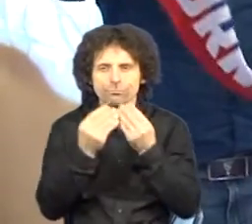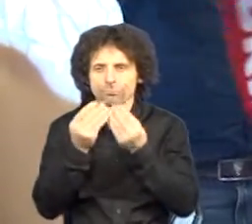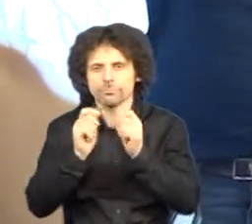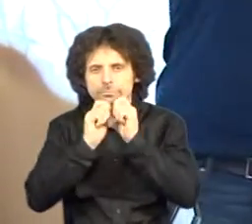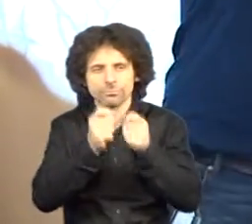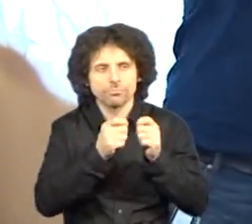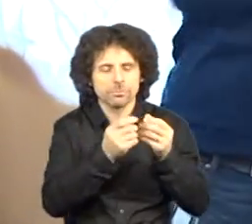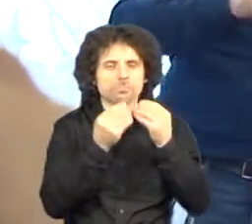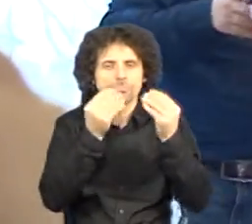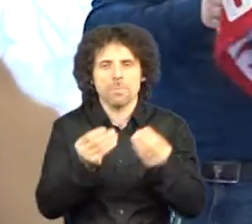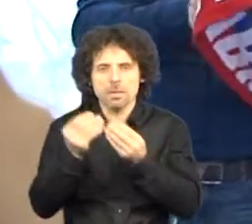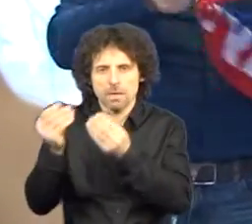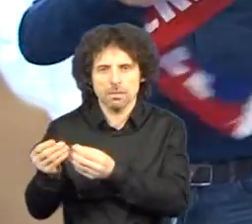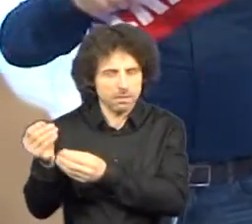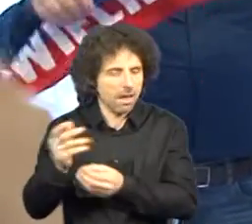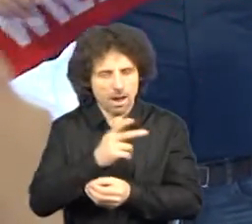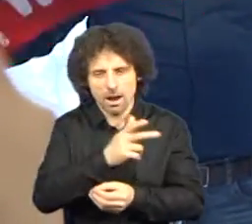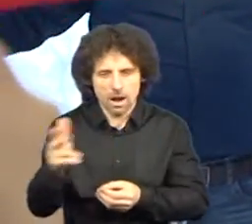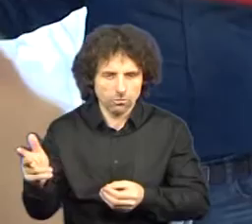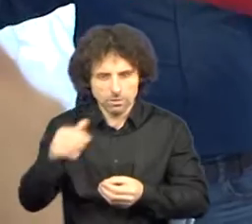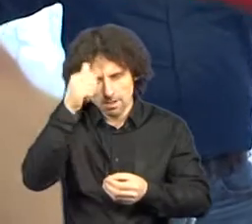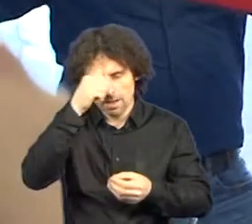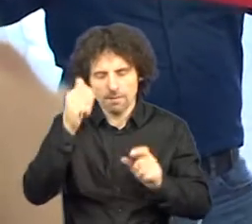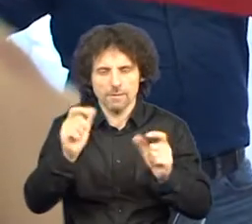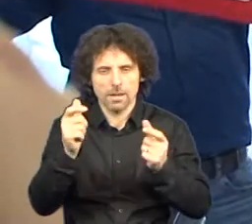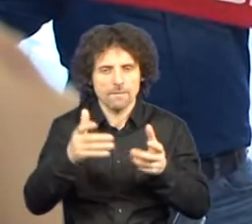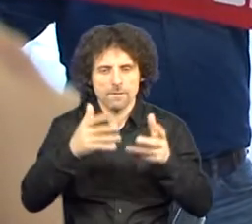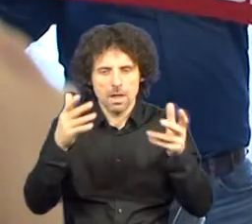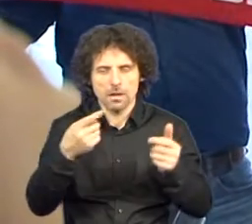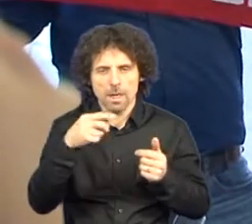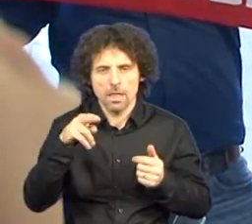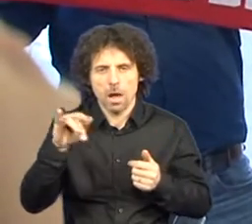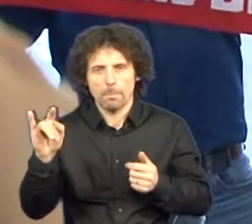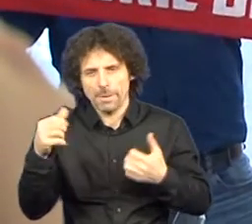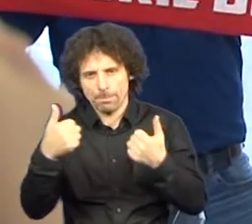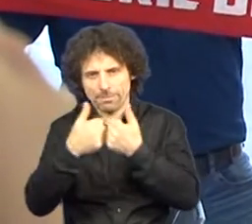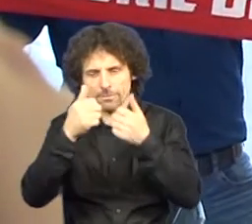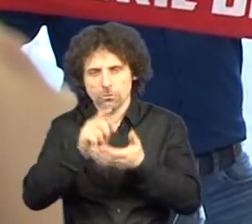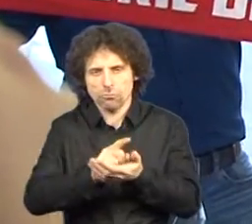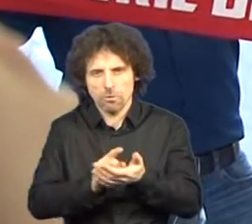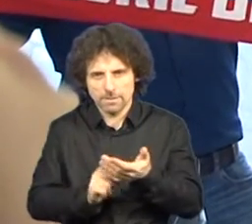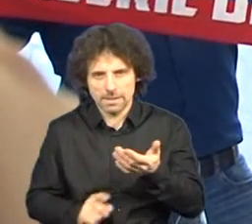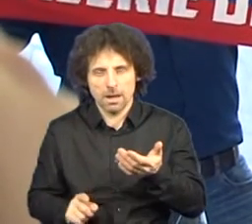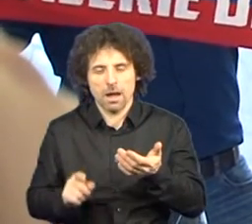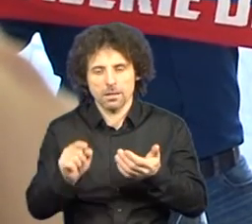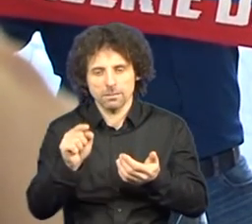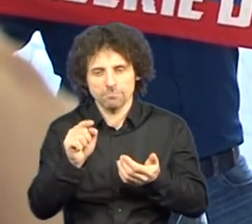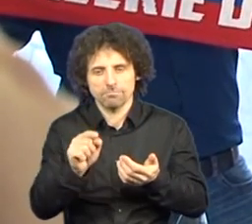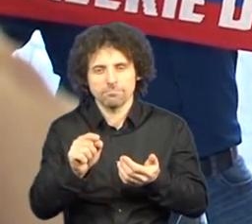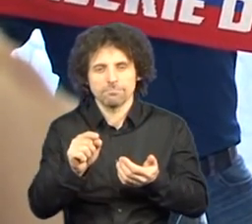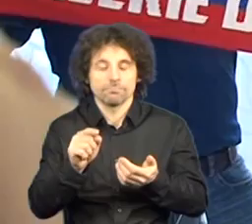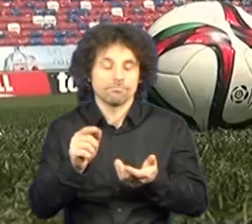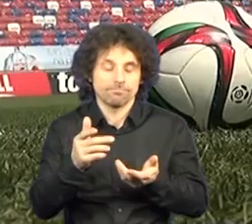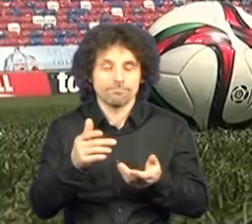Górnik Zabrze z jednym. Nazwa wydarzenia, czyli Wielkie Derby Śląska. To jest część